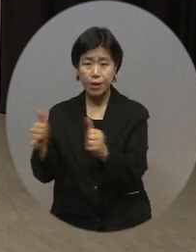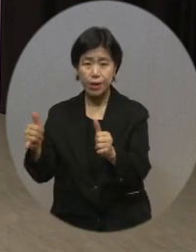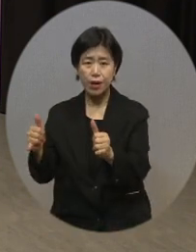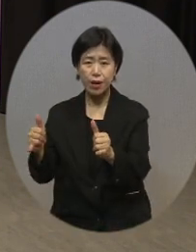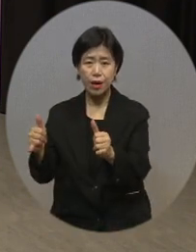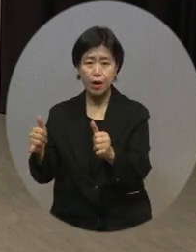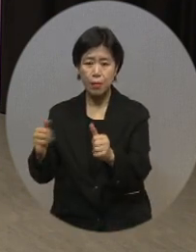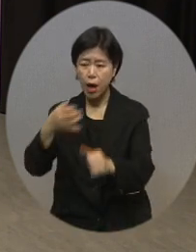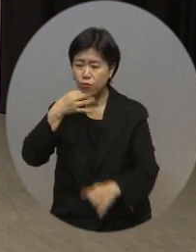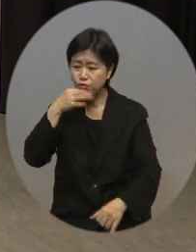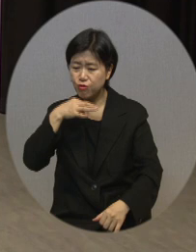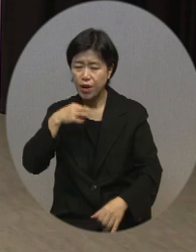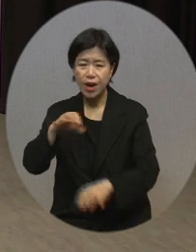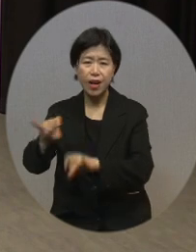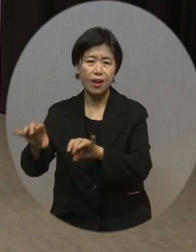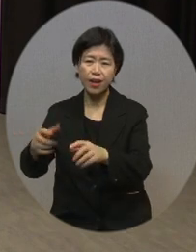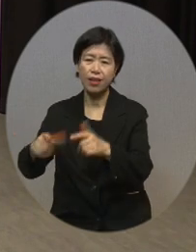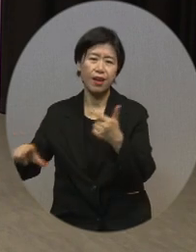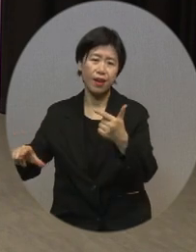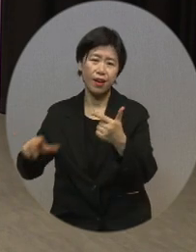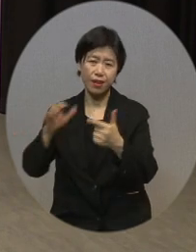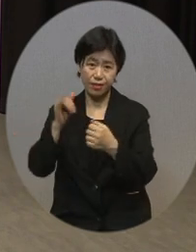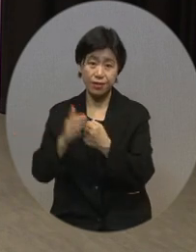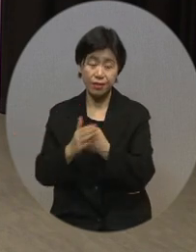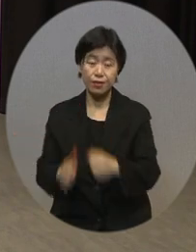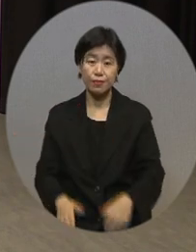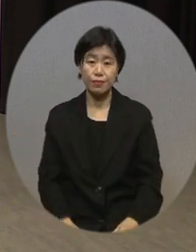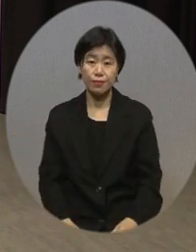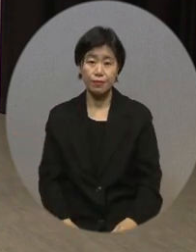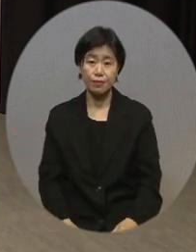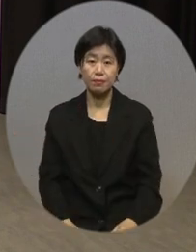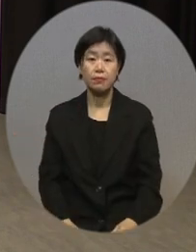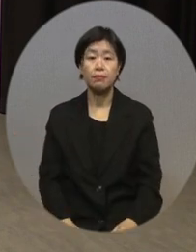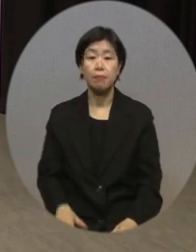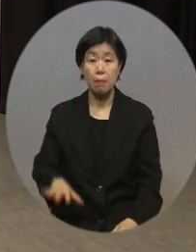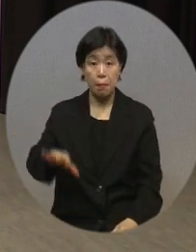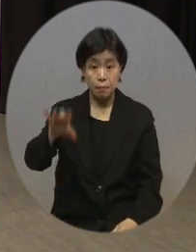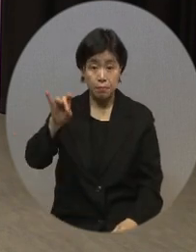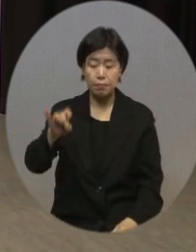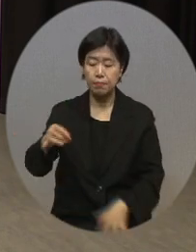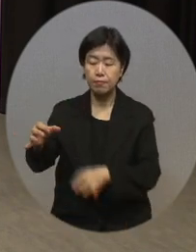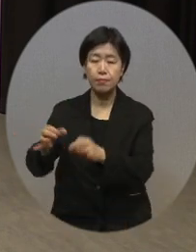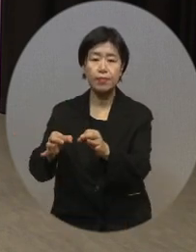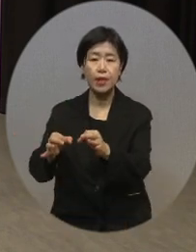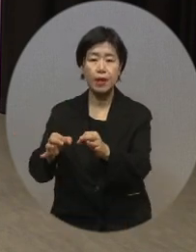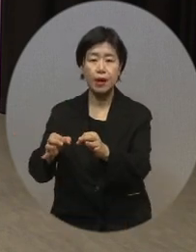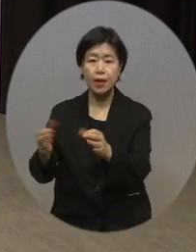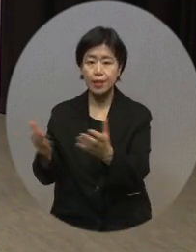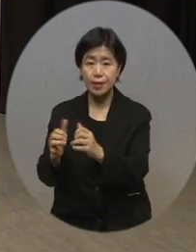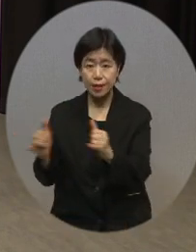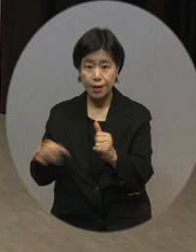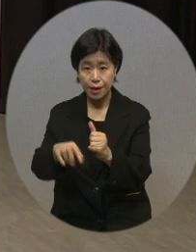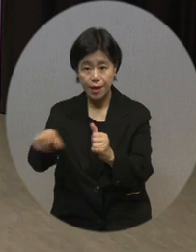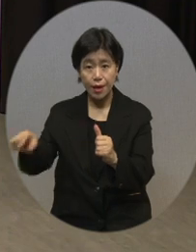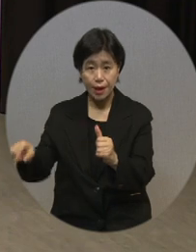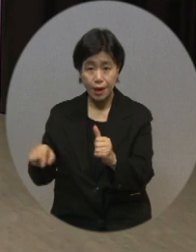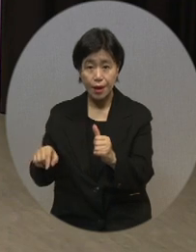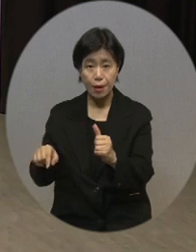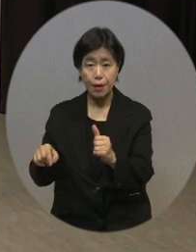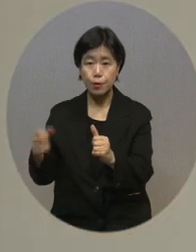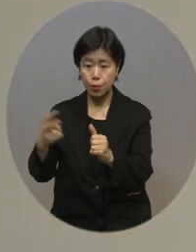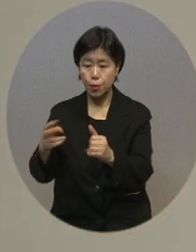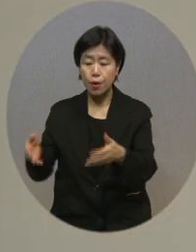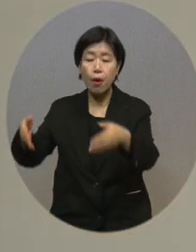때문에 그래서 우선 시장 상인들과 상인들 안에는 건물주가 있을